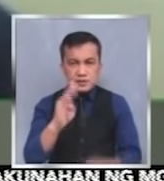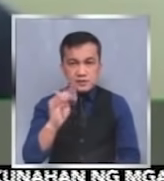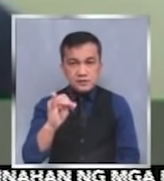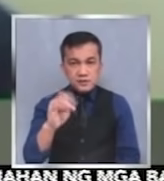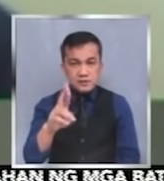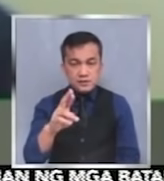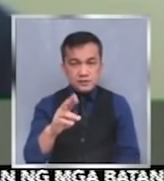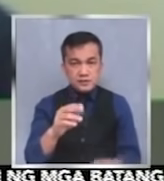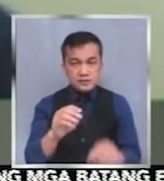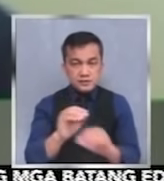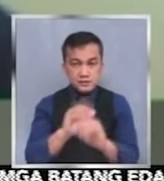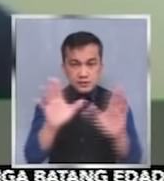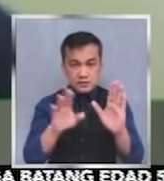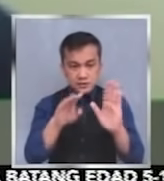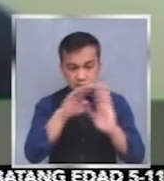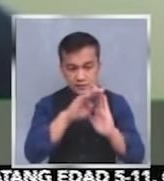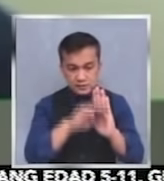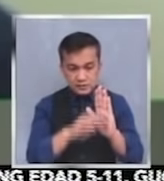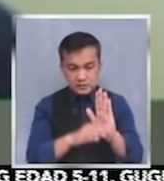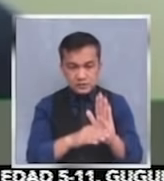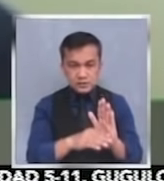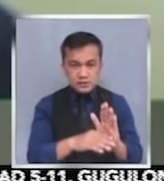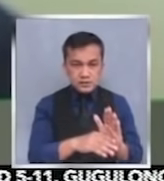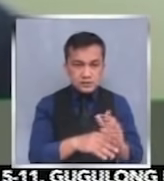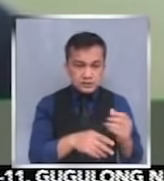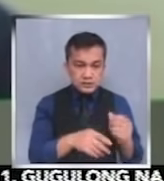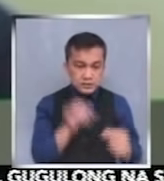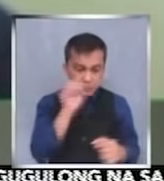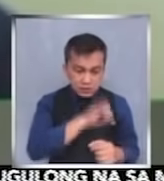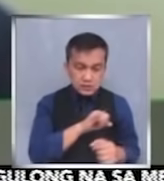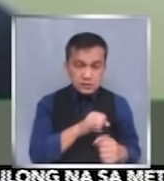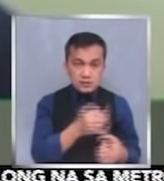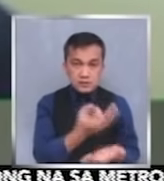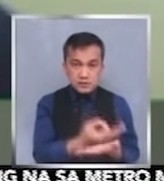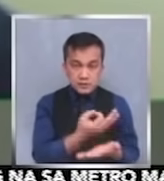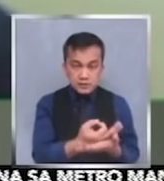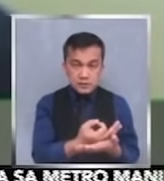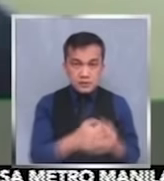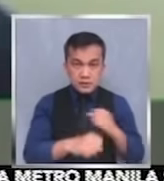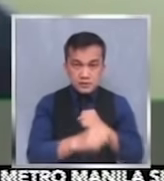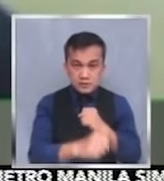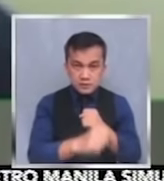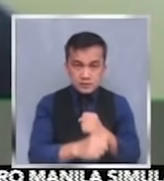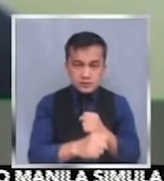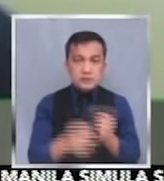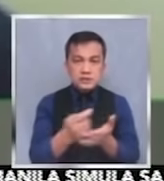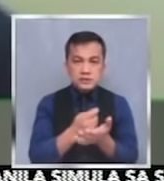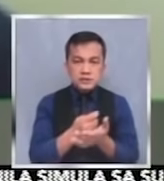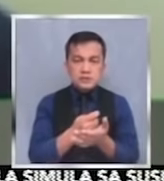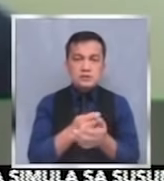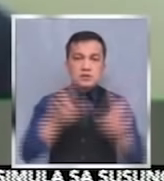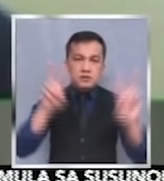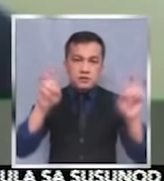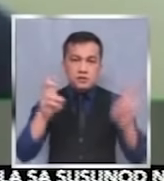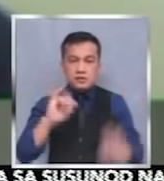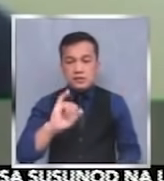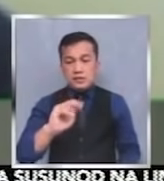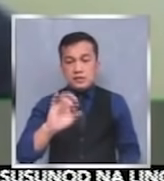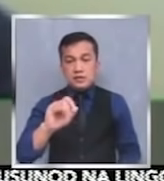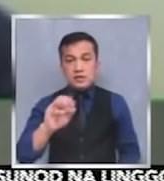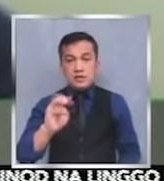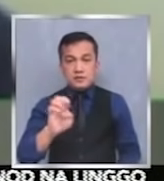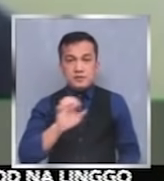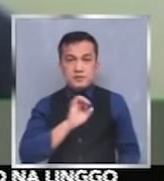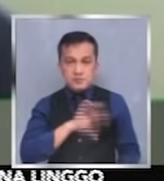clearly that unspent campaign funds shall be treated as income and shall be subject to the payment of